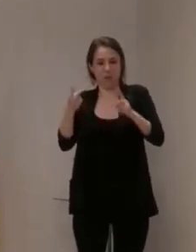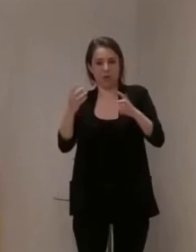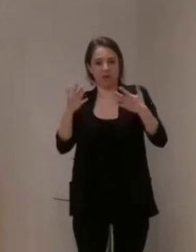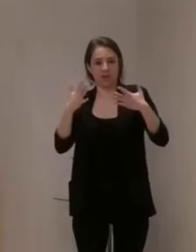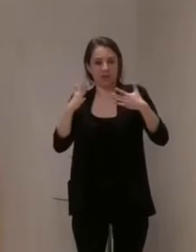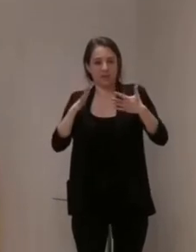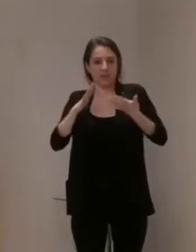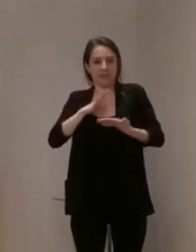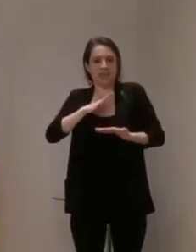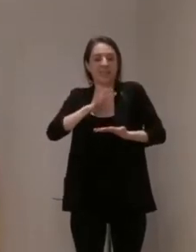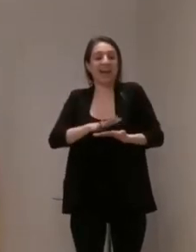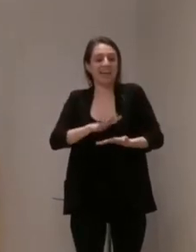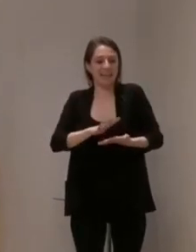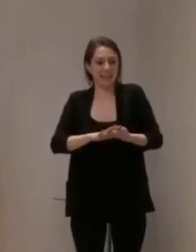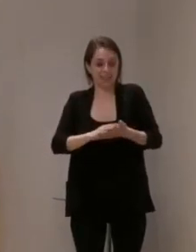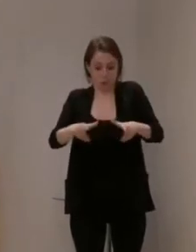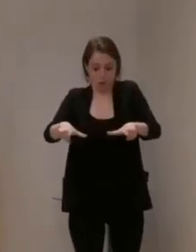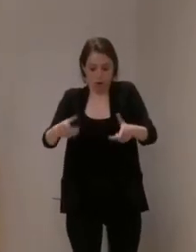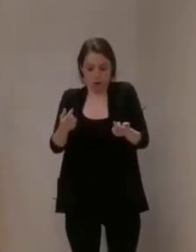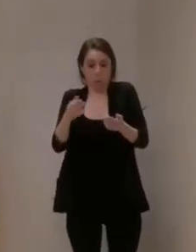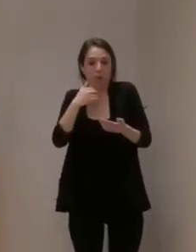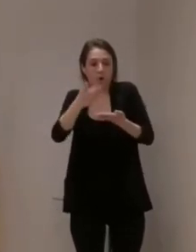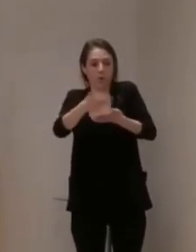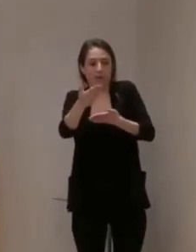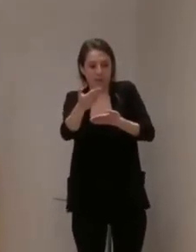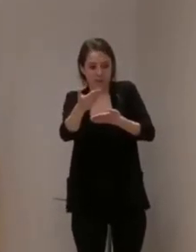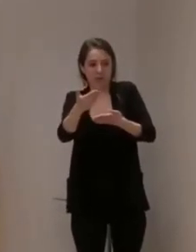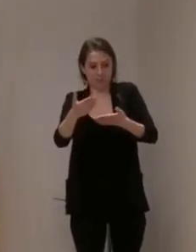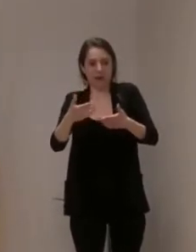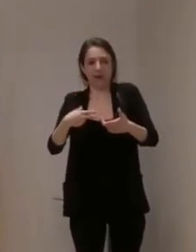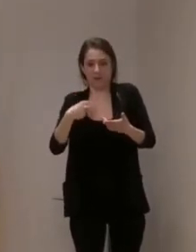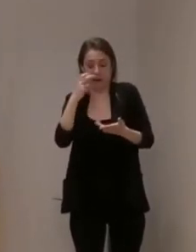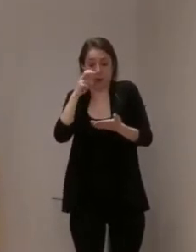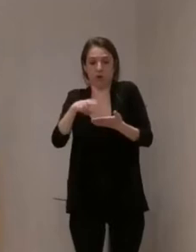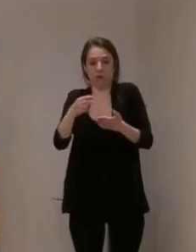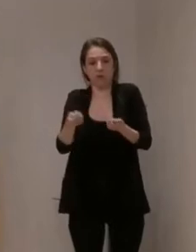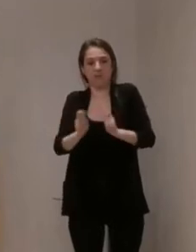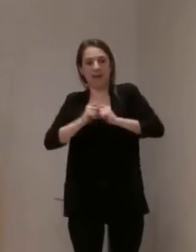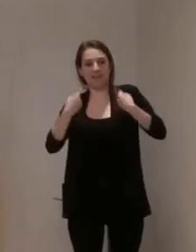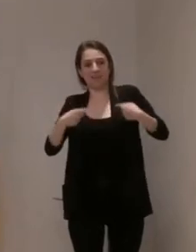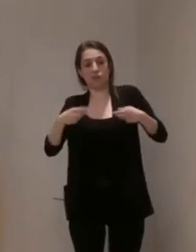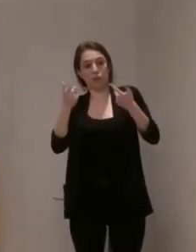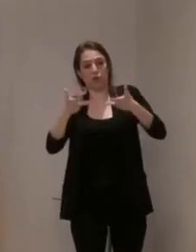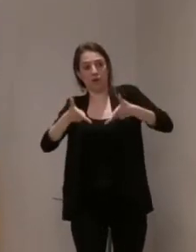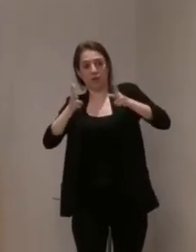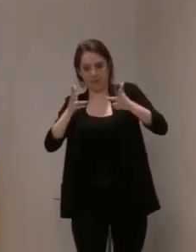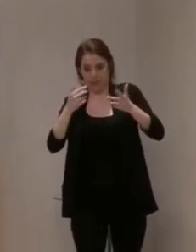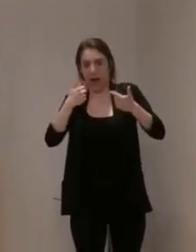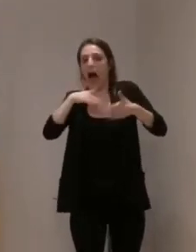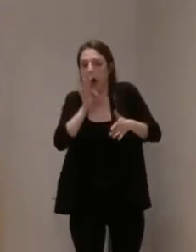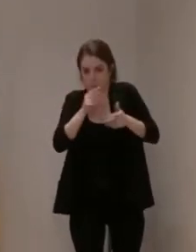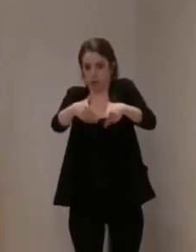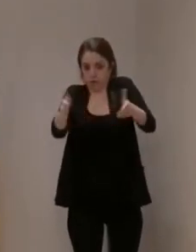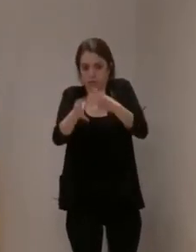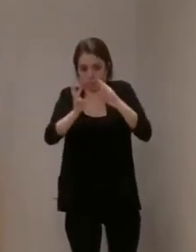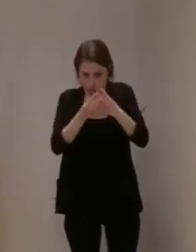dins, aquella sensació de tenir un tros de diari i poder llegir, els donava una sensació de llibertat.